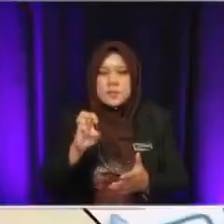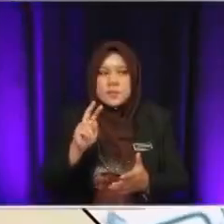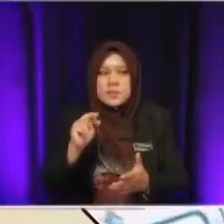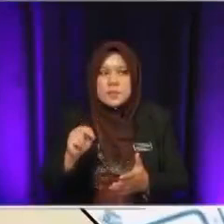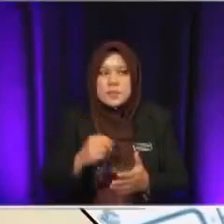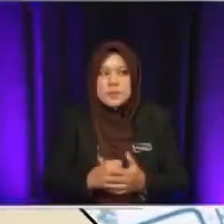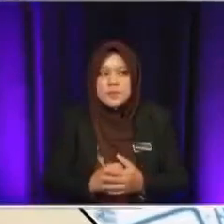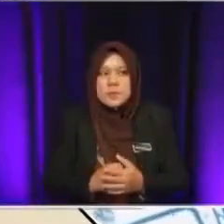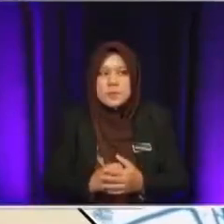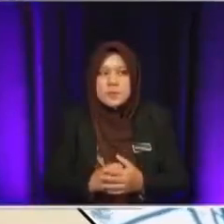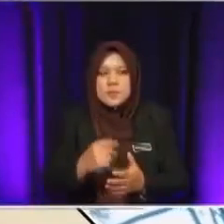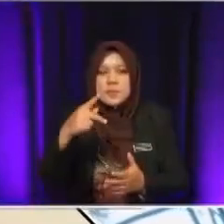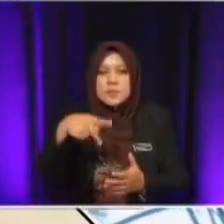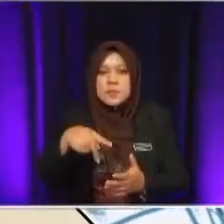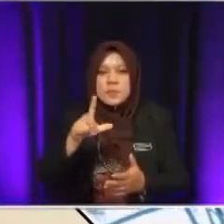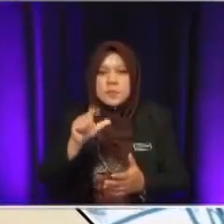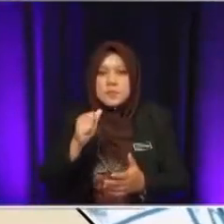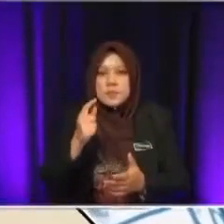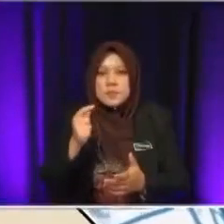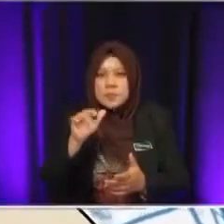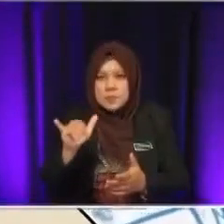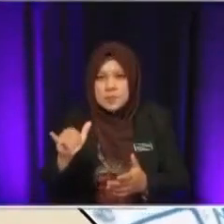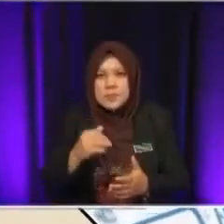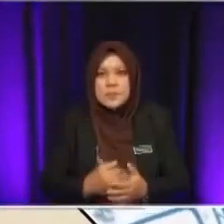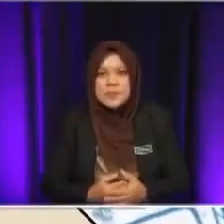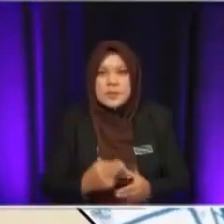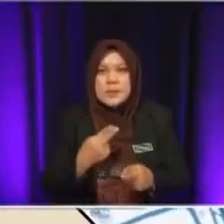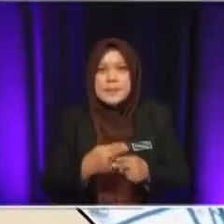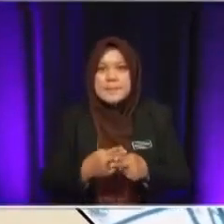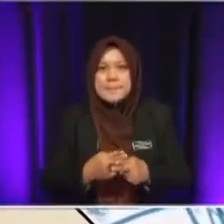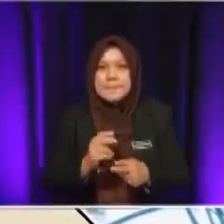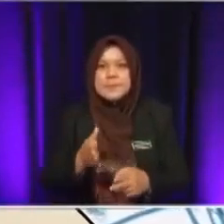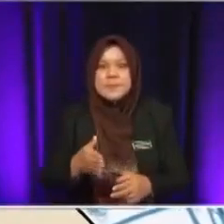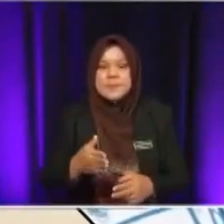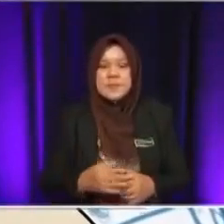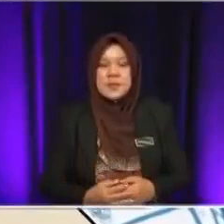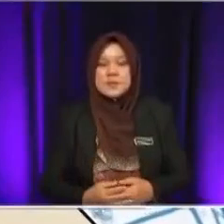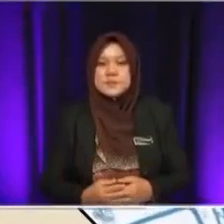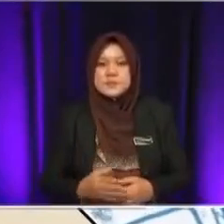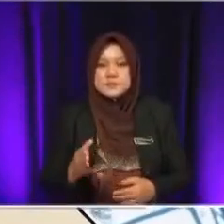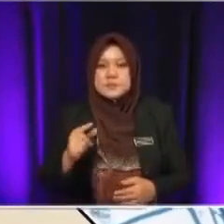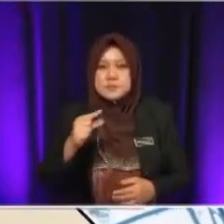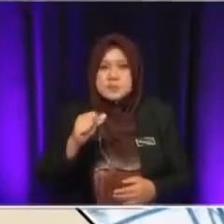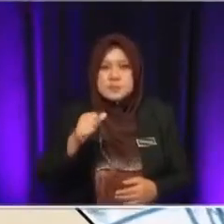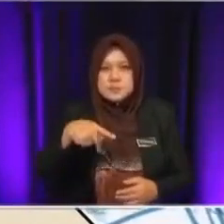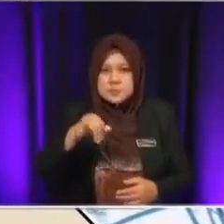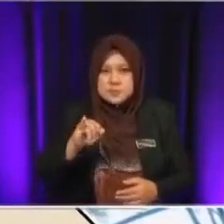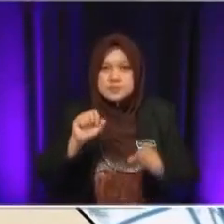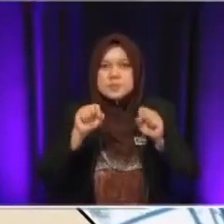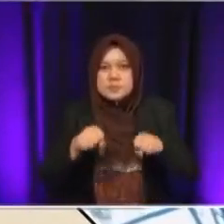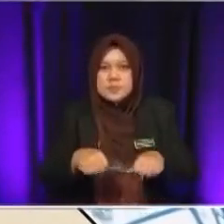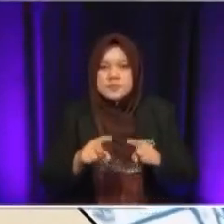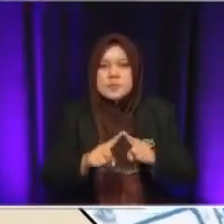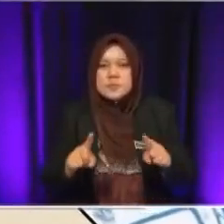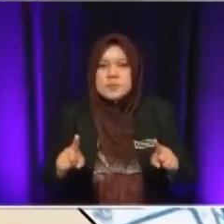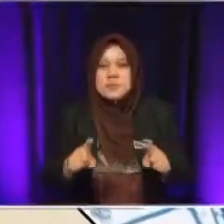southern platy fish ataupun ikan platy. Okey, kalau tengok pada lakaran dia tulis ikan gapi kan. Sebenarnya boleh. Kita nak guna ikan apa saja